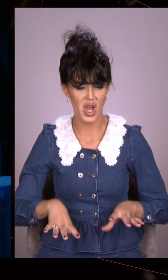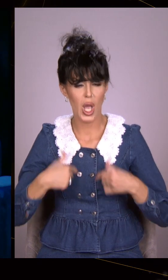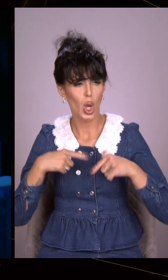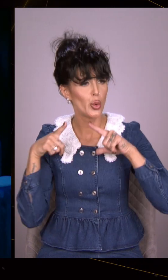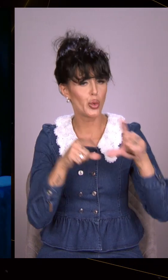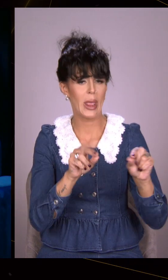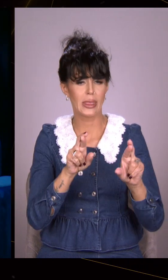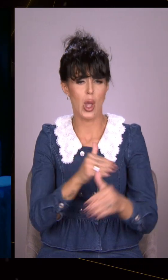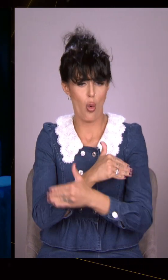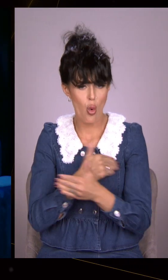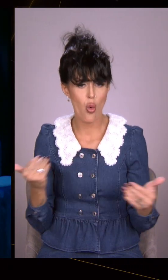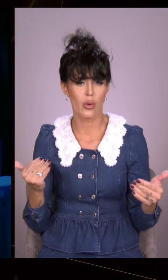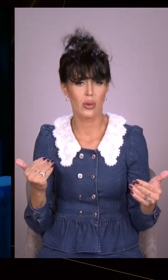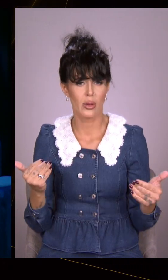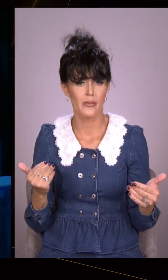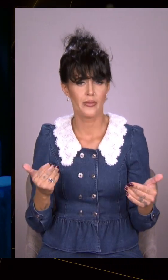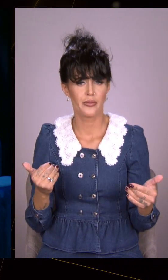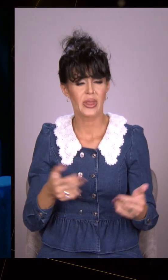вже стало